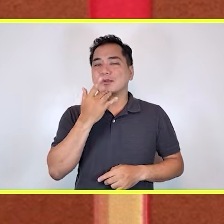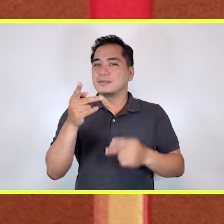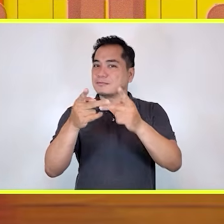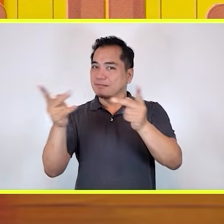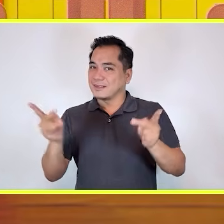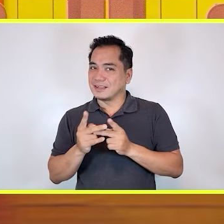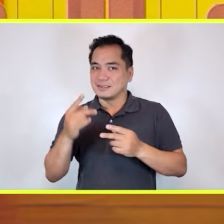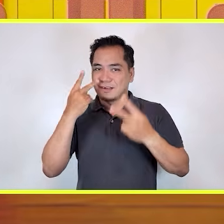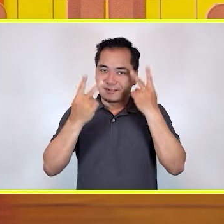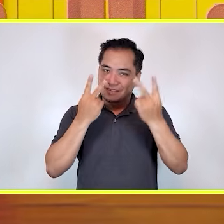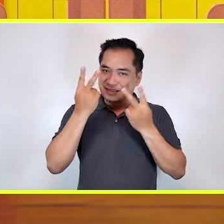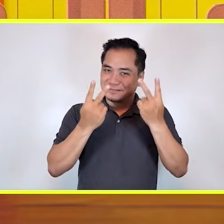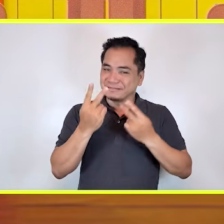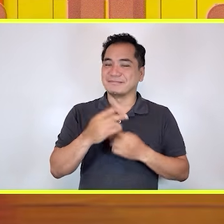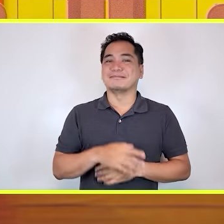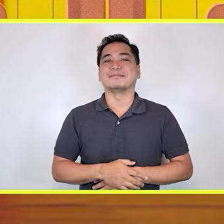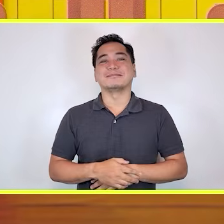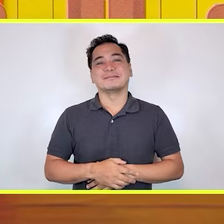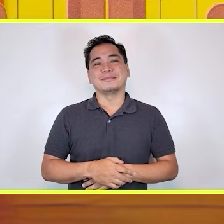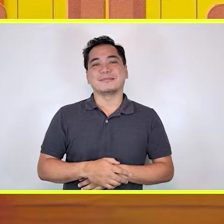pasyalan?